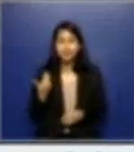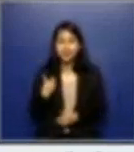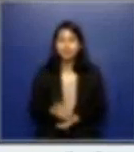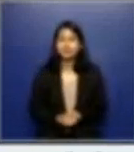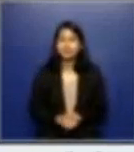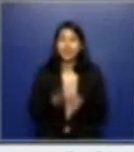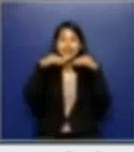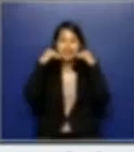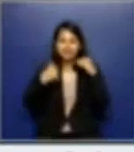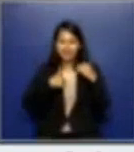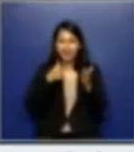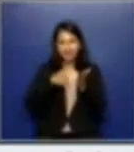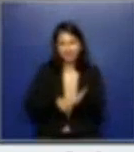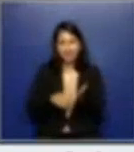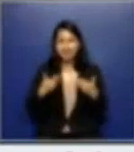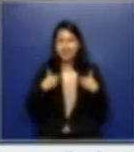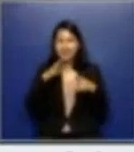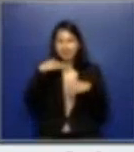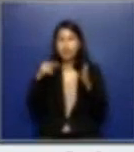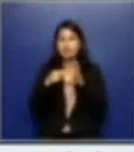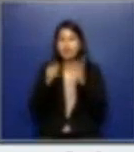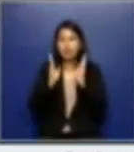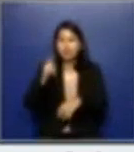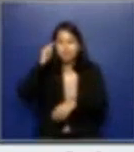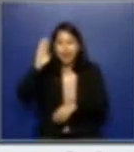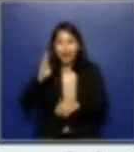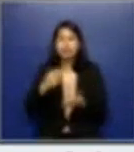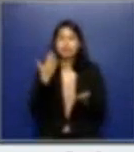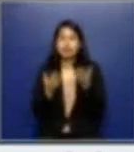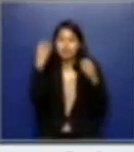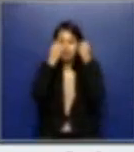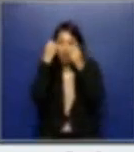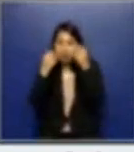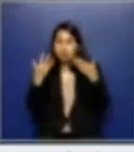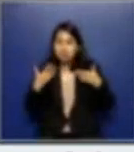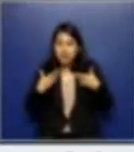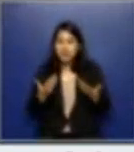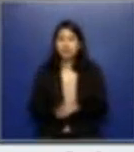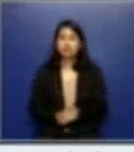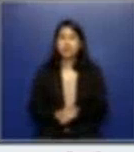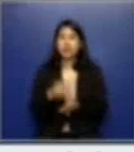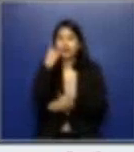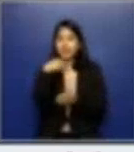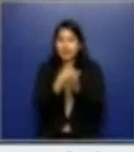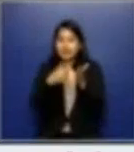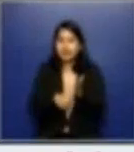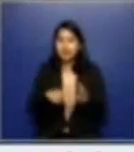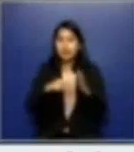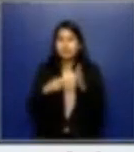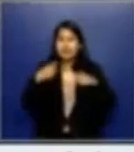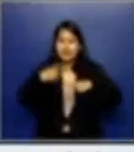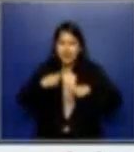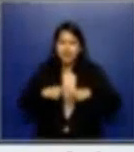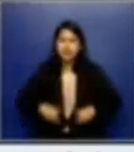ครเป็นหนี้แล้วยิ้มหน้าบานเนี่ยผมว่าหนึ่งไม่บ้าก็เมาคนเป็นหนี้ทุกทั้งนั้นใครพูดครับขอสไลด์ต่อ